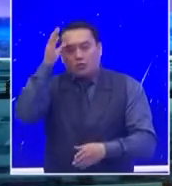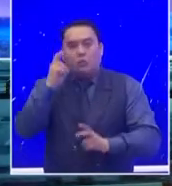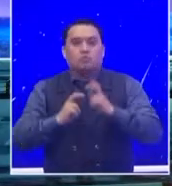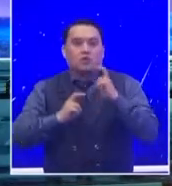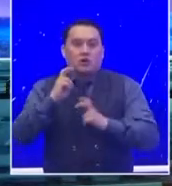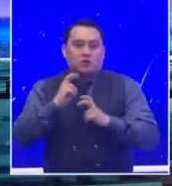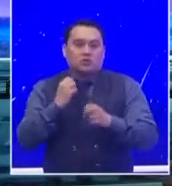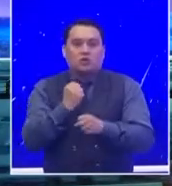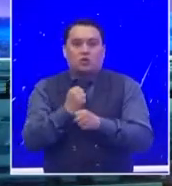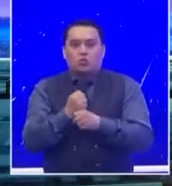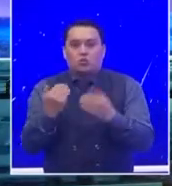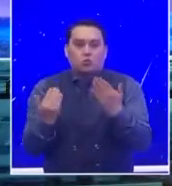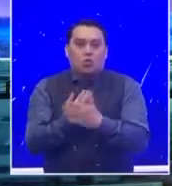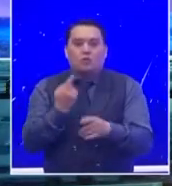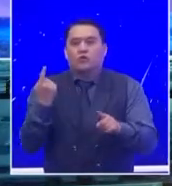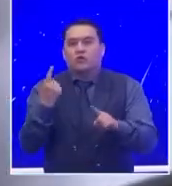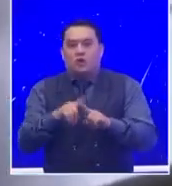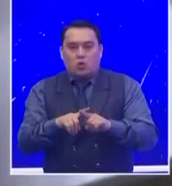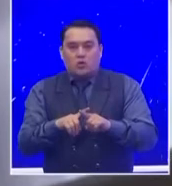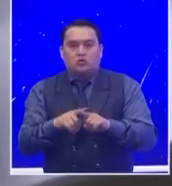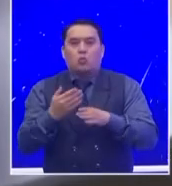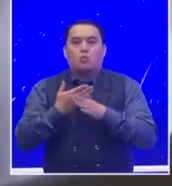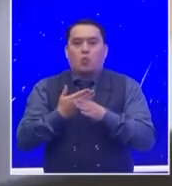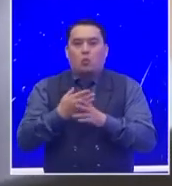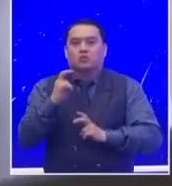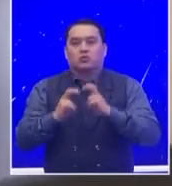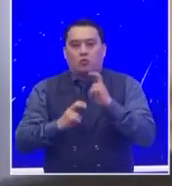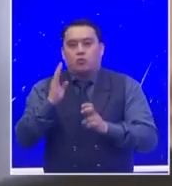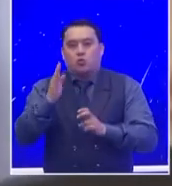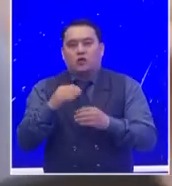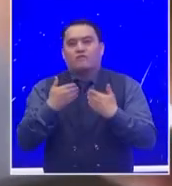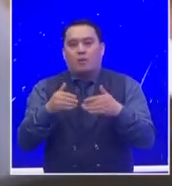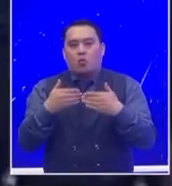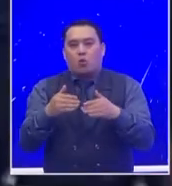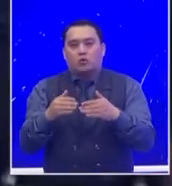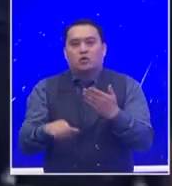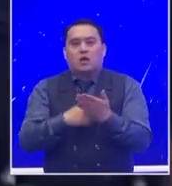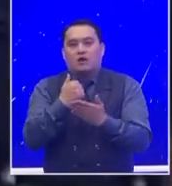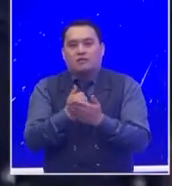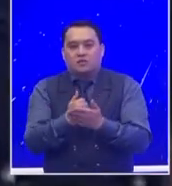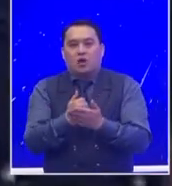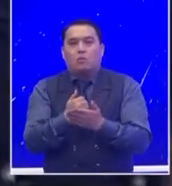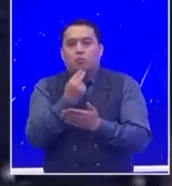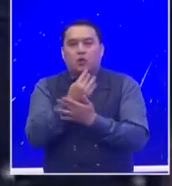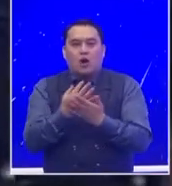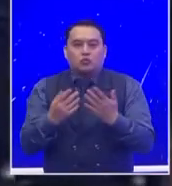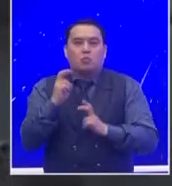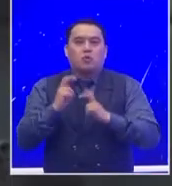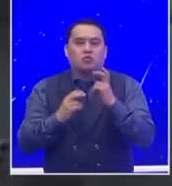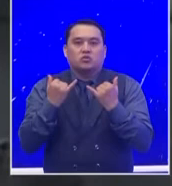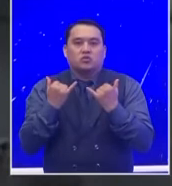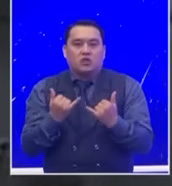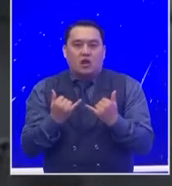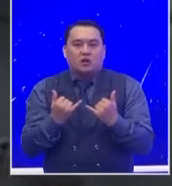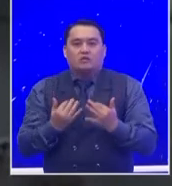предприятие разработало инновационную технологию. С ее помощью на заводе будут выпускать основное сырье. Продукция предприятия сейчас